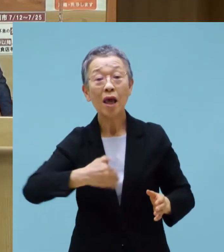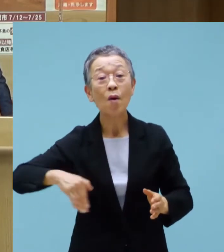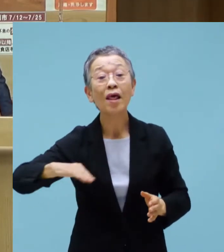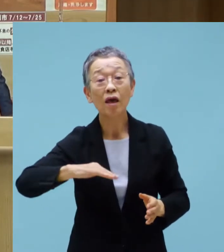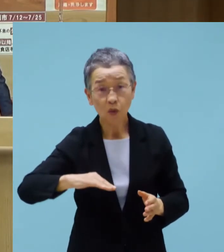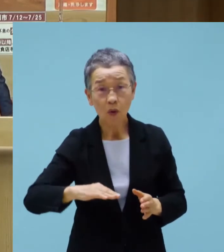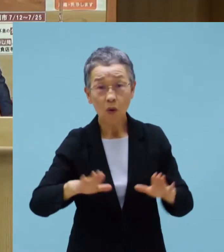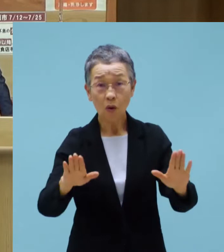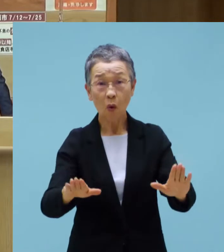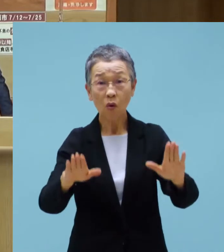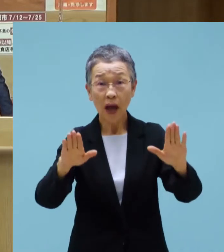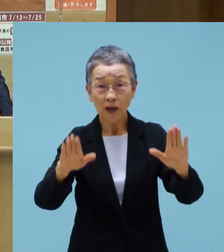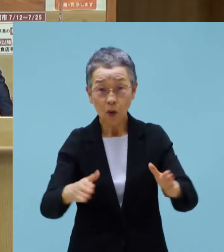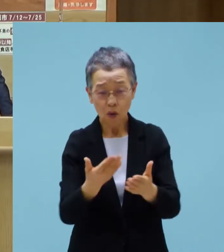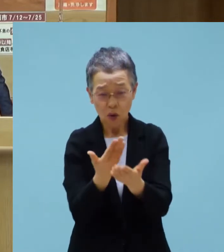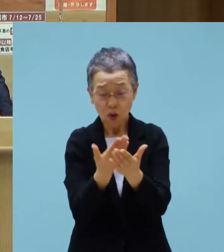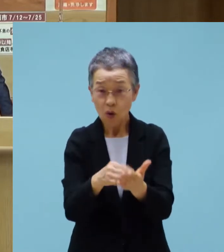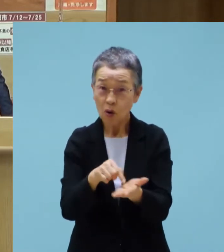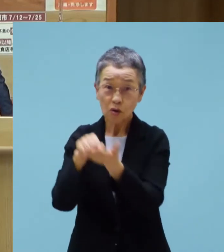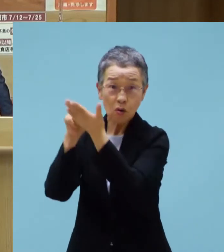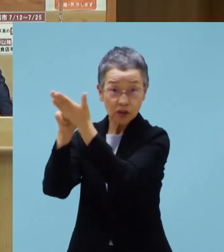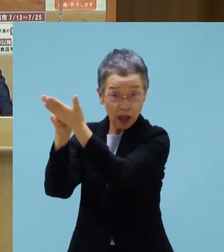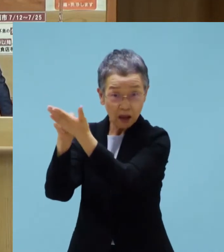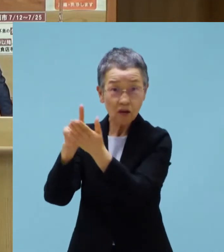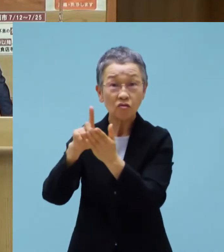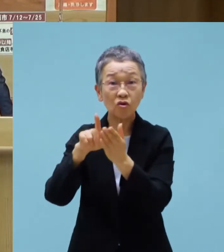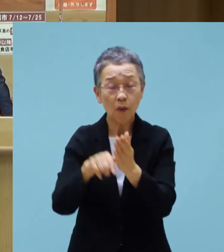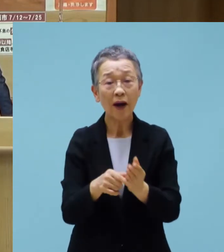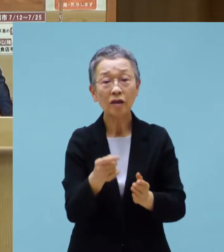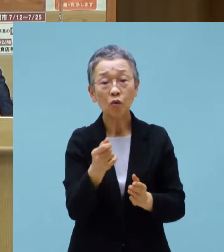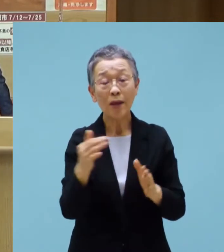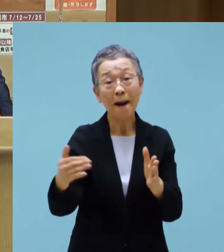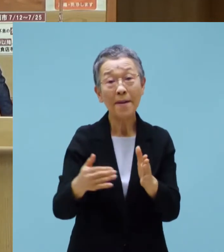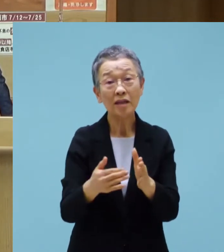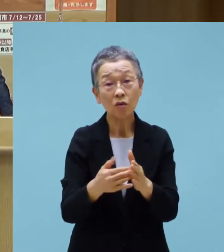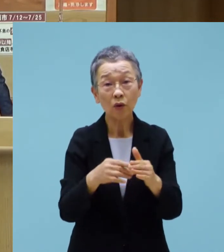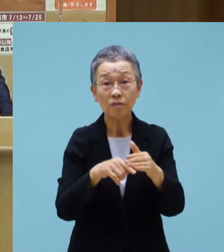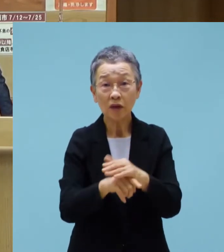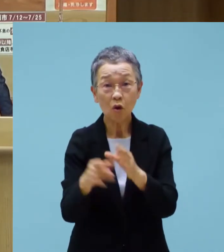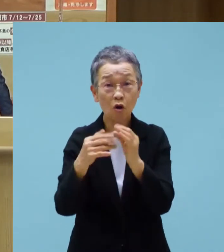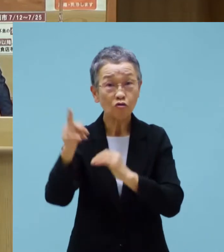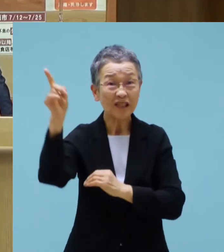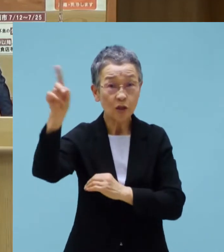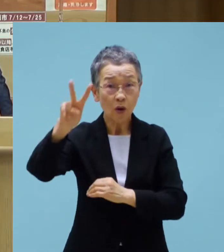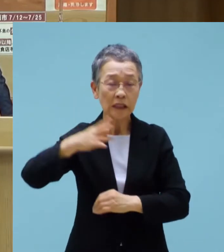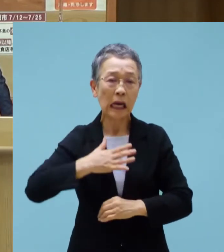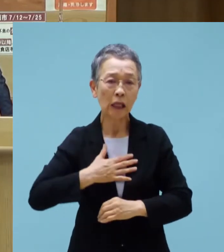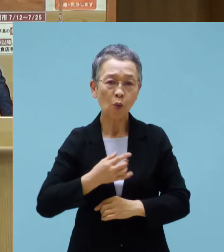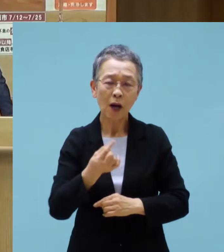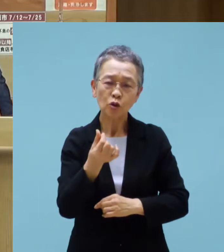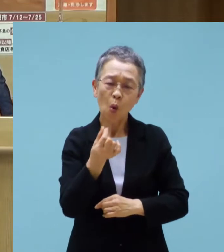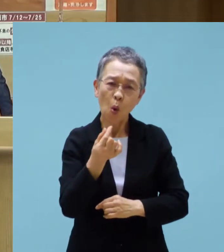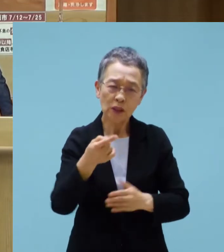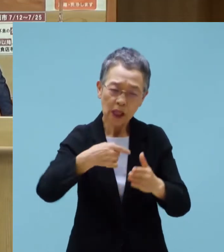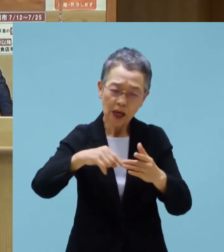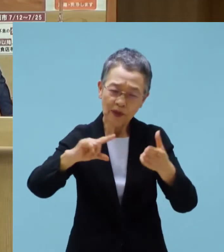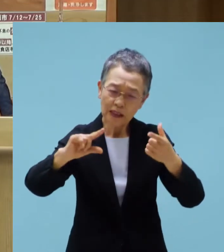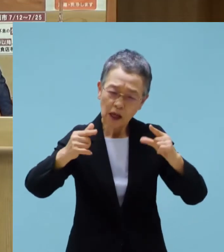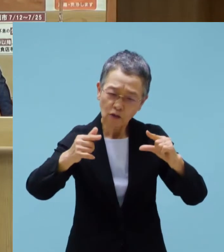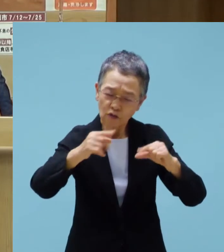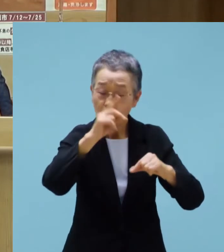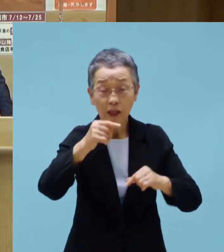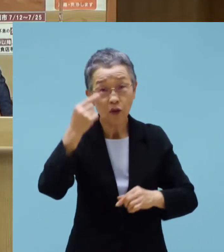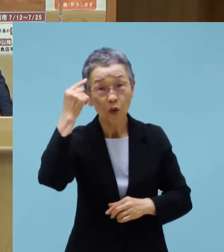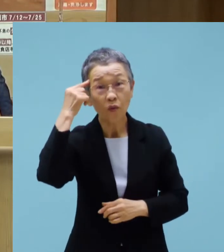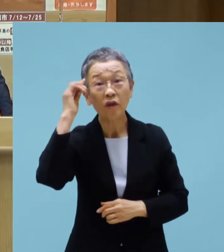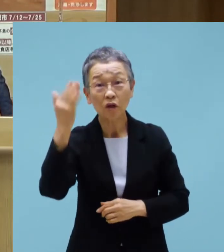回の要請っていうのはそういう意味で少し今まで の国の解釈とは少し違うのかもしれませんが、できるだけ先